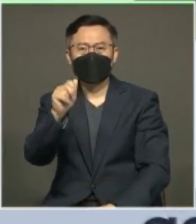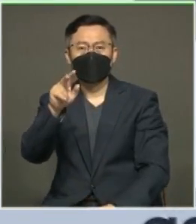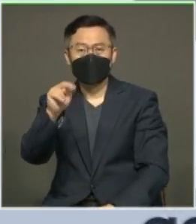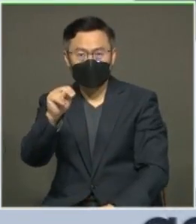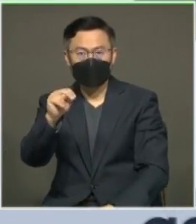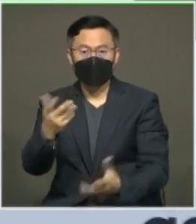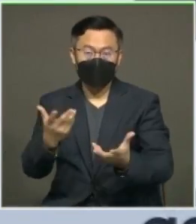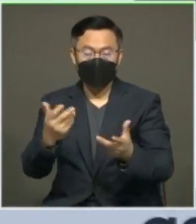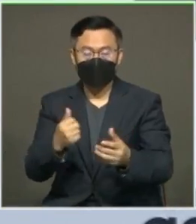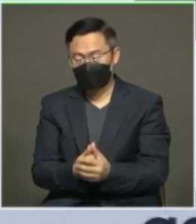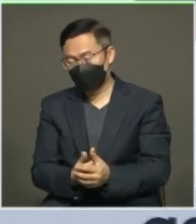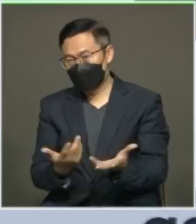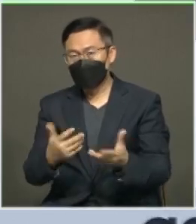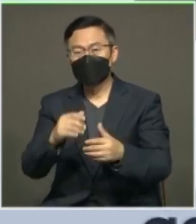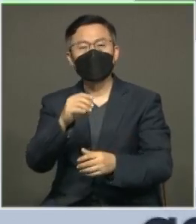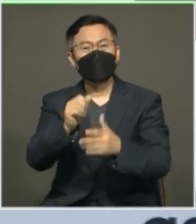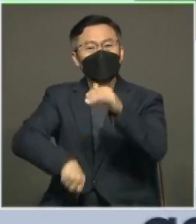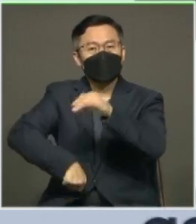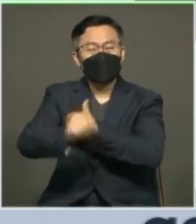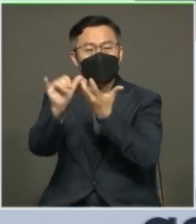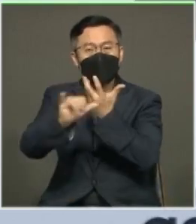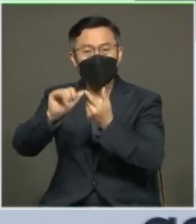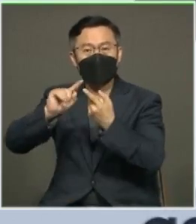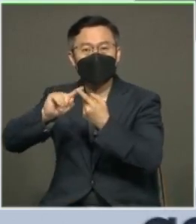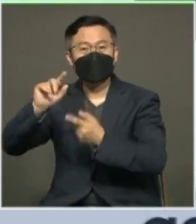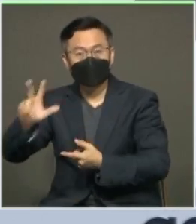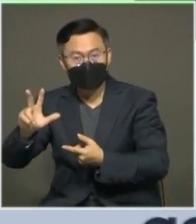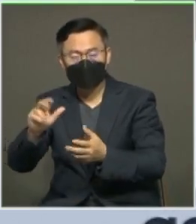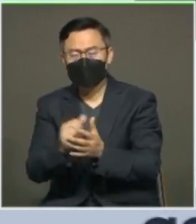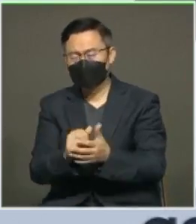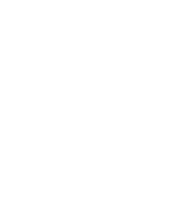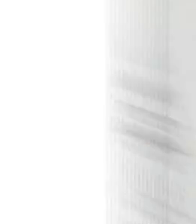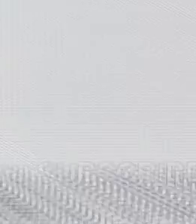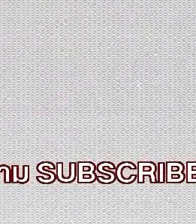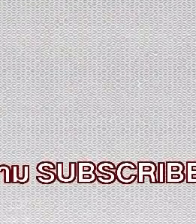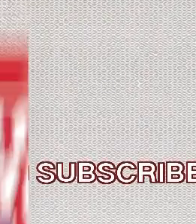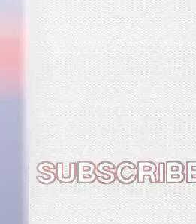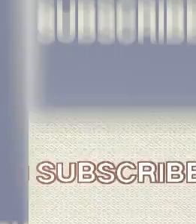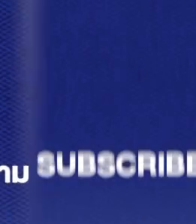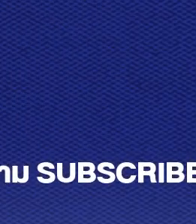ได้ไปเล่น ลองโลกในแง่ อะไรแบบนี ้นะ